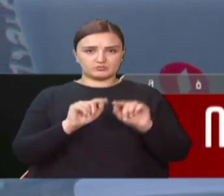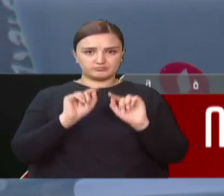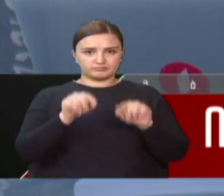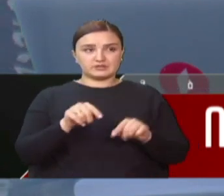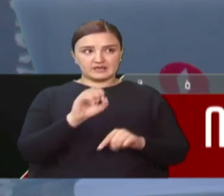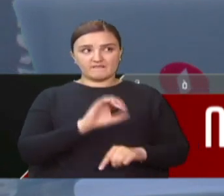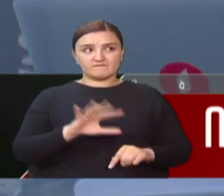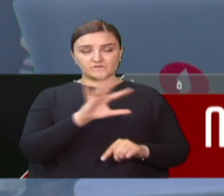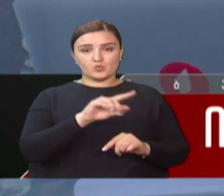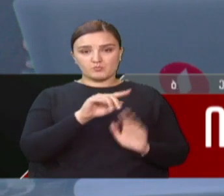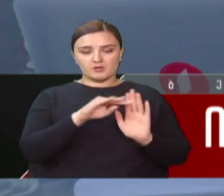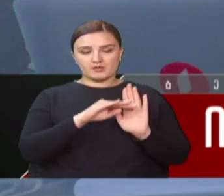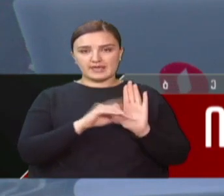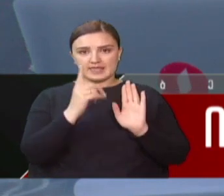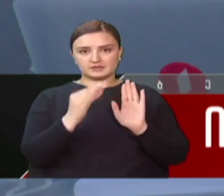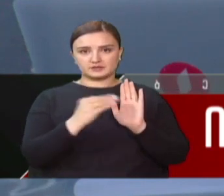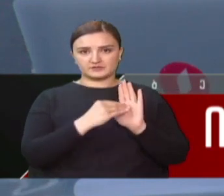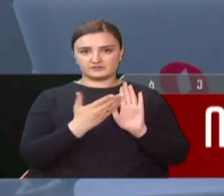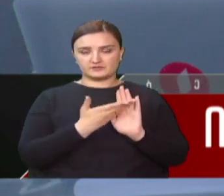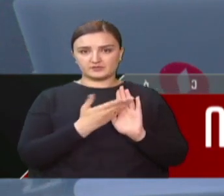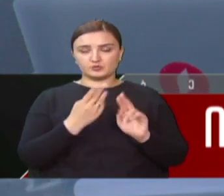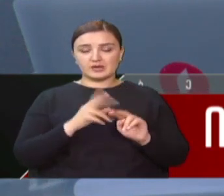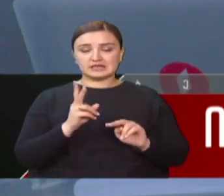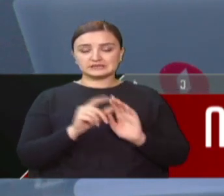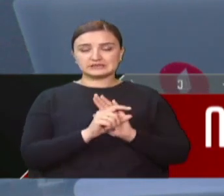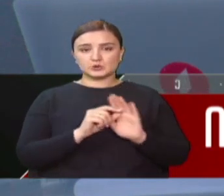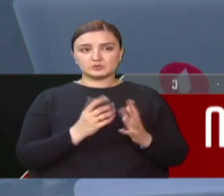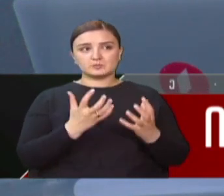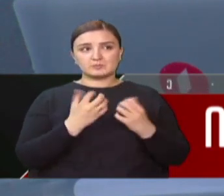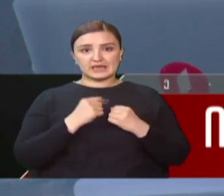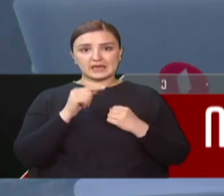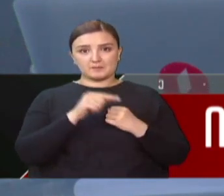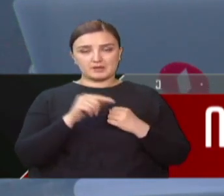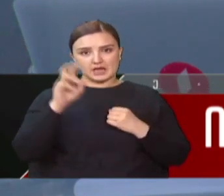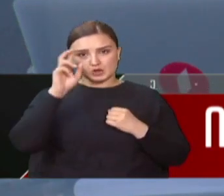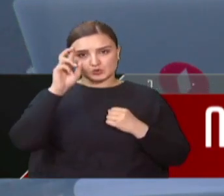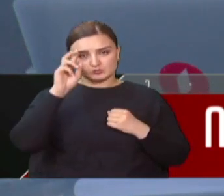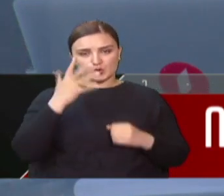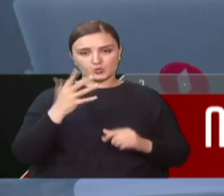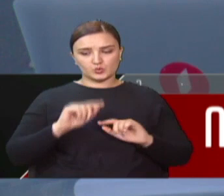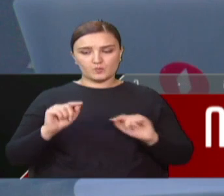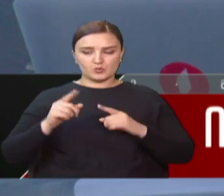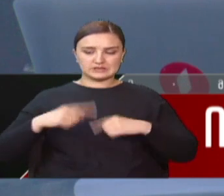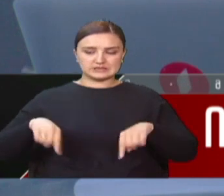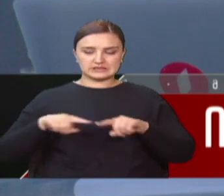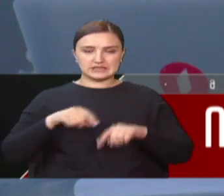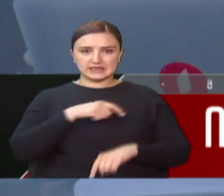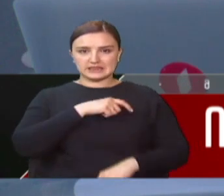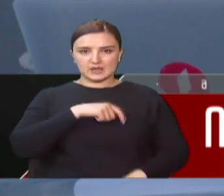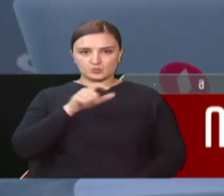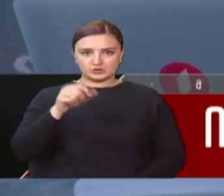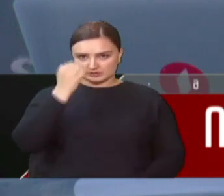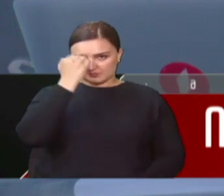ერთ-ერთი პუნქტი ცავალდებულებს. ამიტომ ევროკავშირის კანდიდატის სტატუსის მიღების კონტექსტში ხელისუფლება ხუთ ოპოზიციონერ დეპუტატს მადლობას